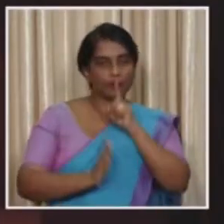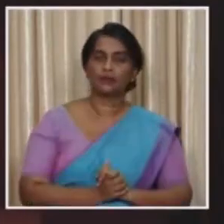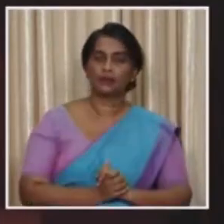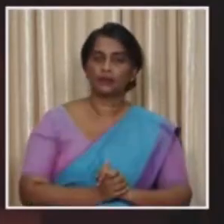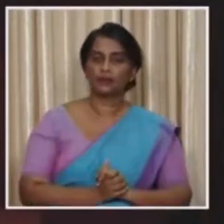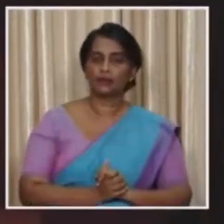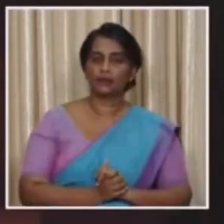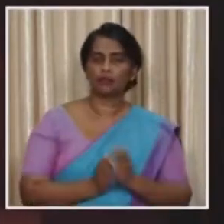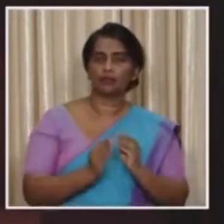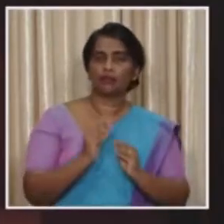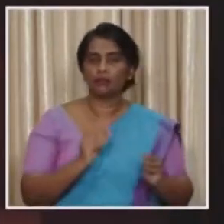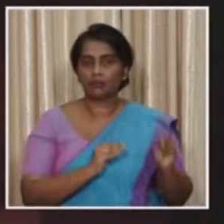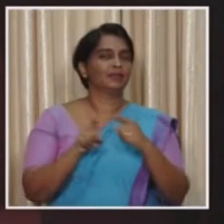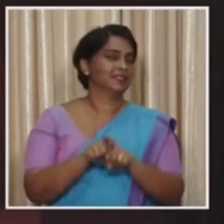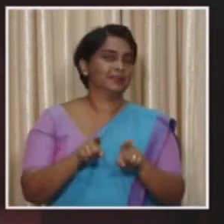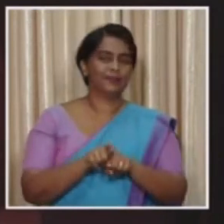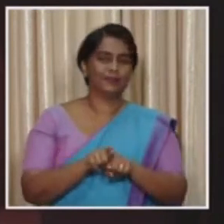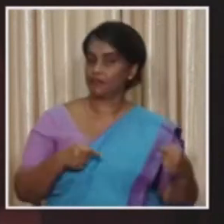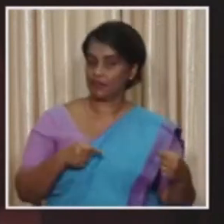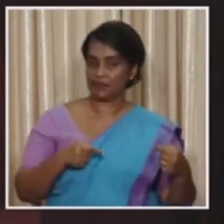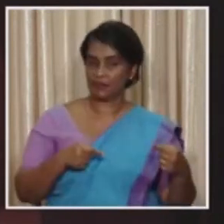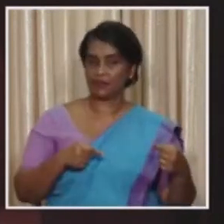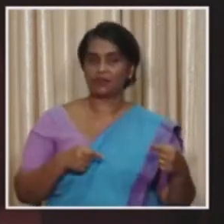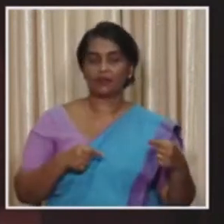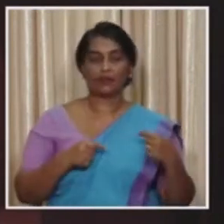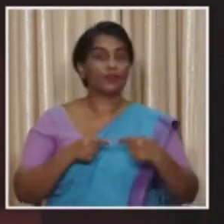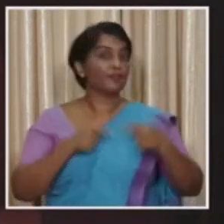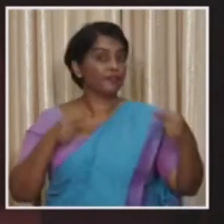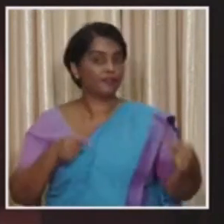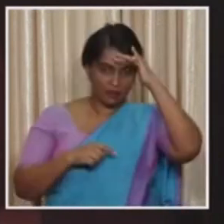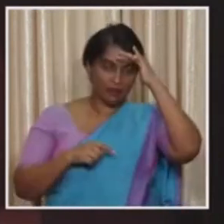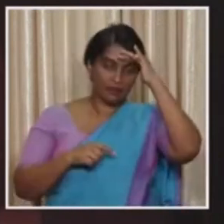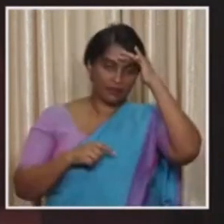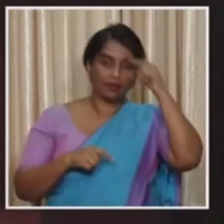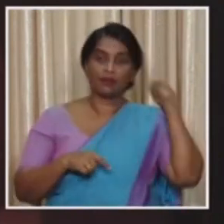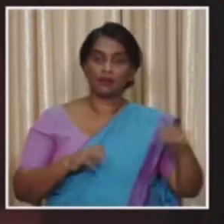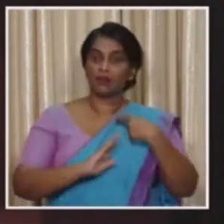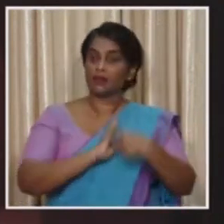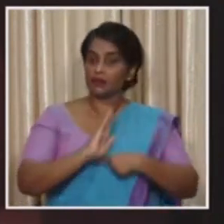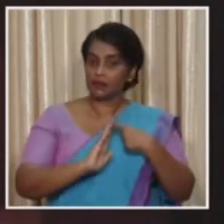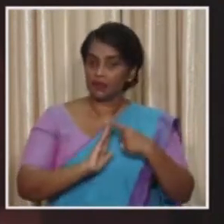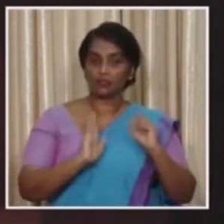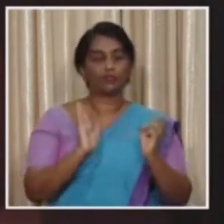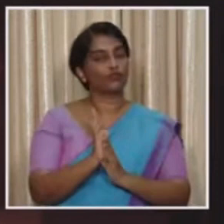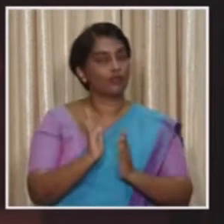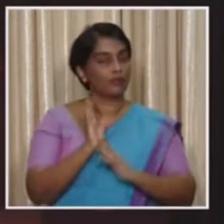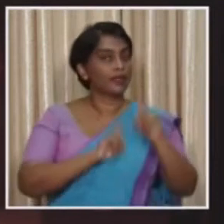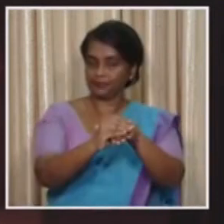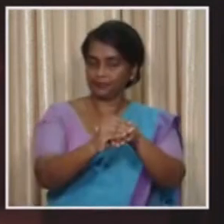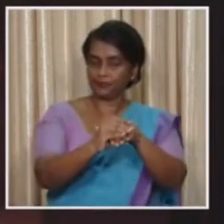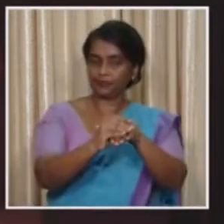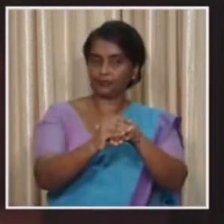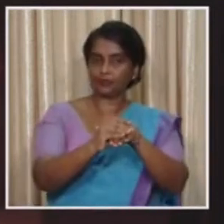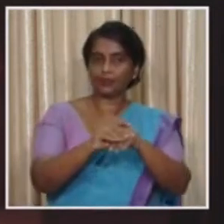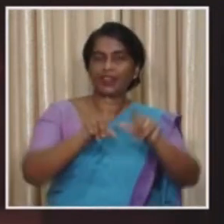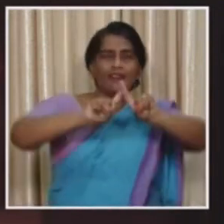කතානායකතුමනි, විකල්ප ආණ්ඩුව හැටියට විපක්ෂයේ නායකවරයා මේ රටේ කාරක සභා රැස්වීමකට ගිහිල්ලා